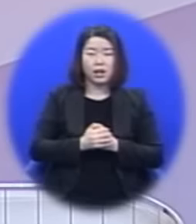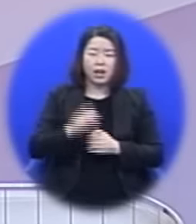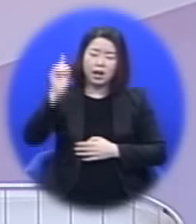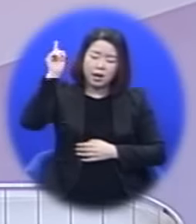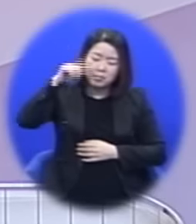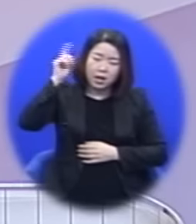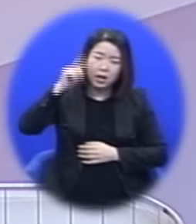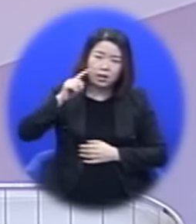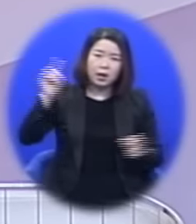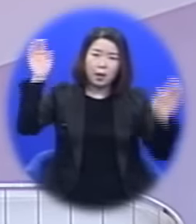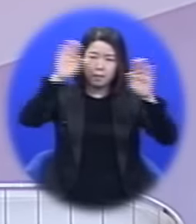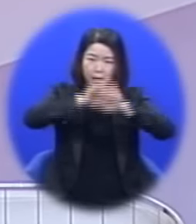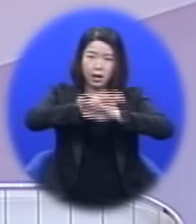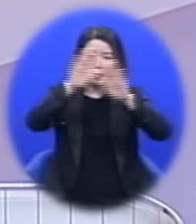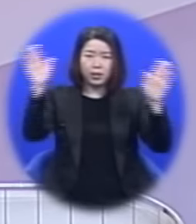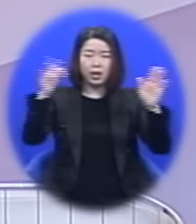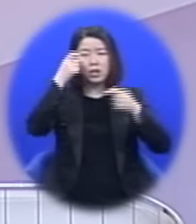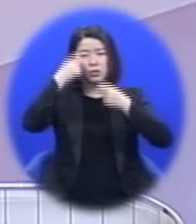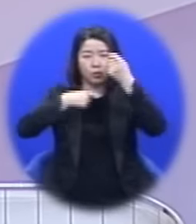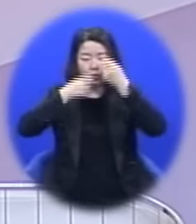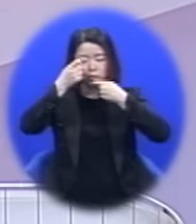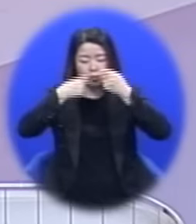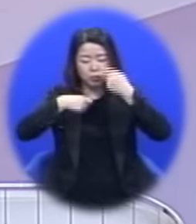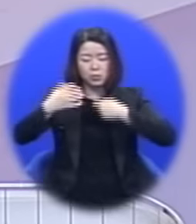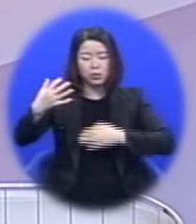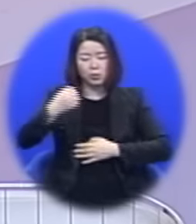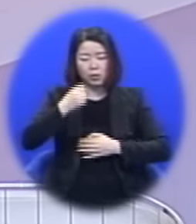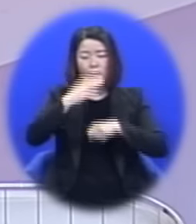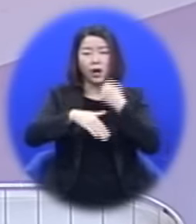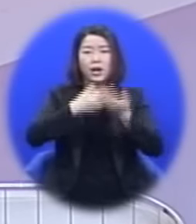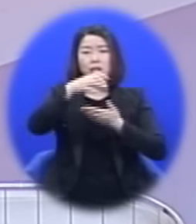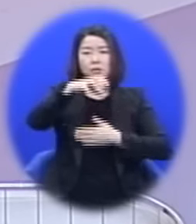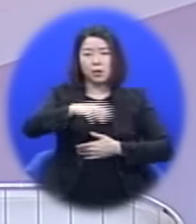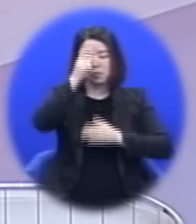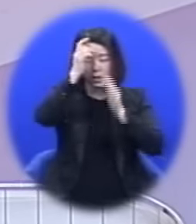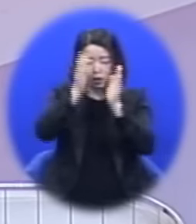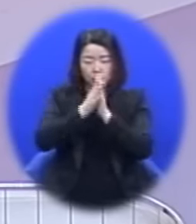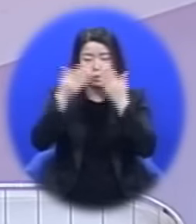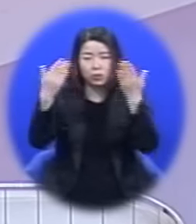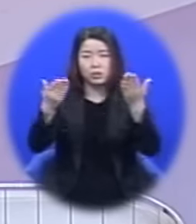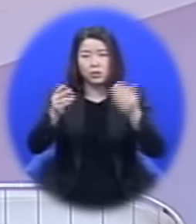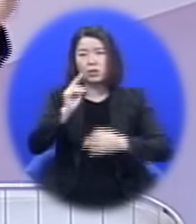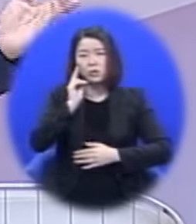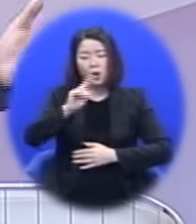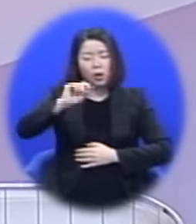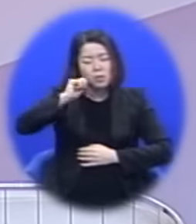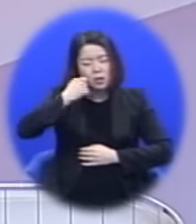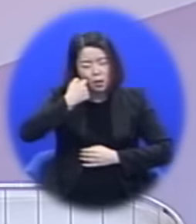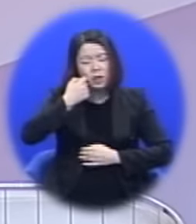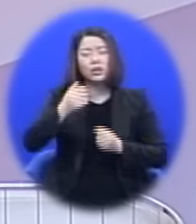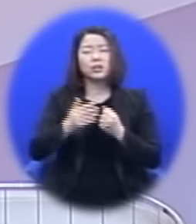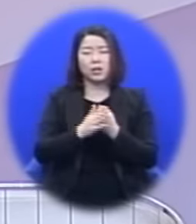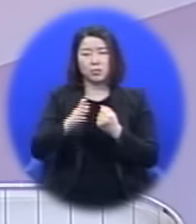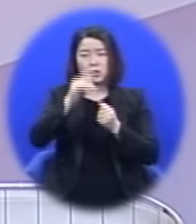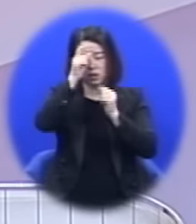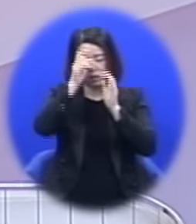날마다 밤낮으로 눈물로 하나님 앞에 기도했습니다. 너무 어려우니까, 어려워도 너무